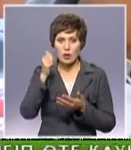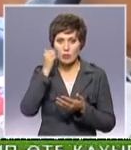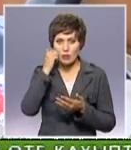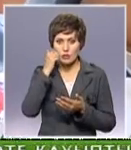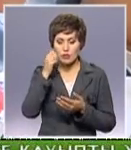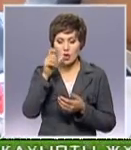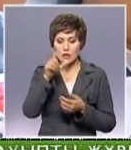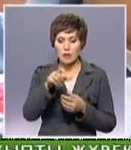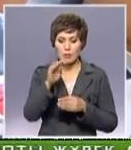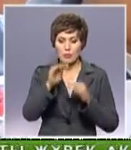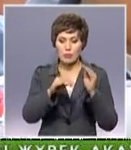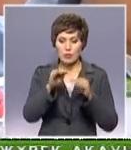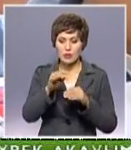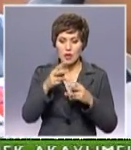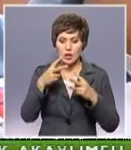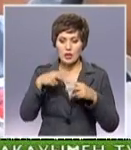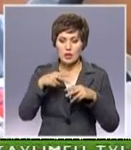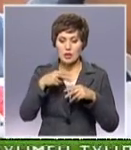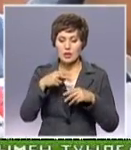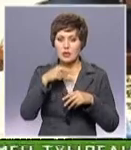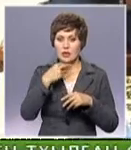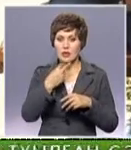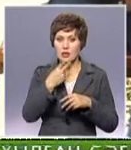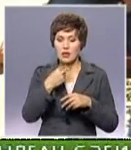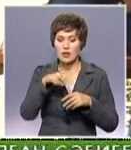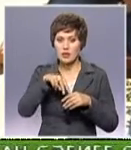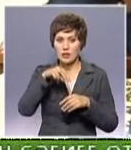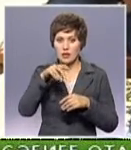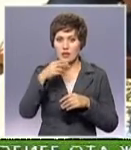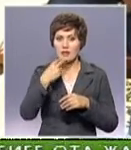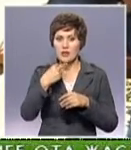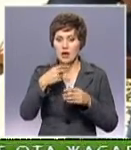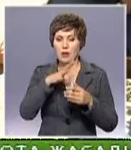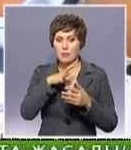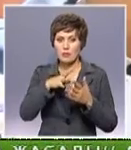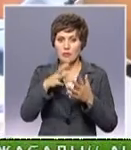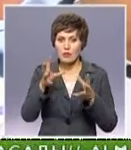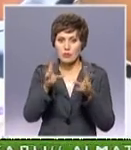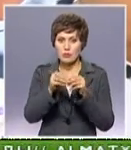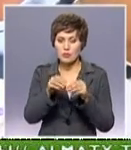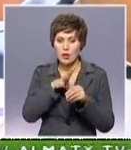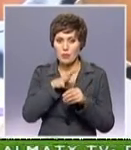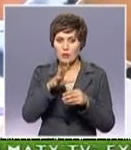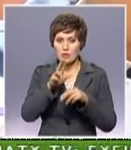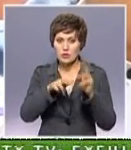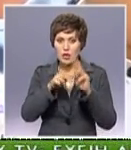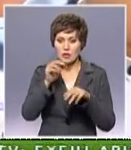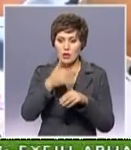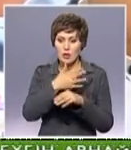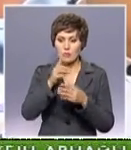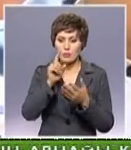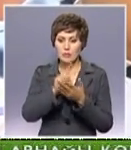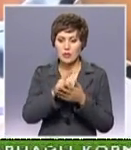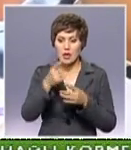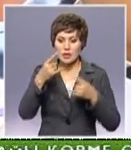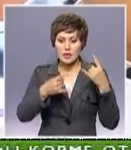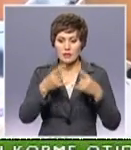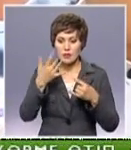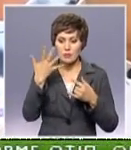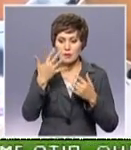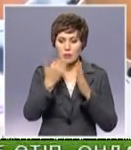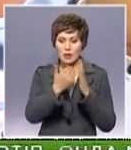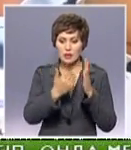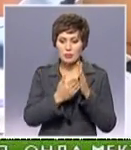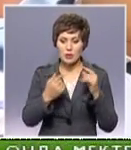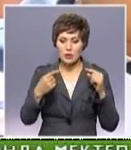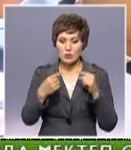ал құрал жабдықтарын Ленинградтағы зауыттан алдырдық. Мекемемен мұнара бірге салынды. Сол уақыттағы біздің міндетіміз телевизиялық 5 бағдарламаны